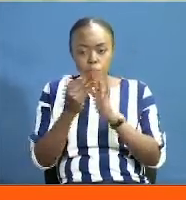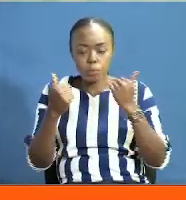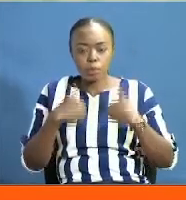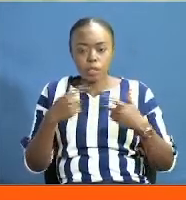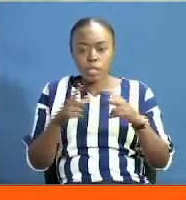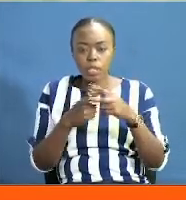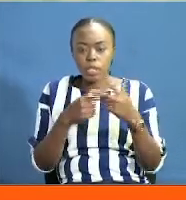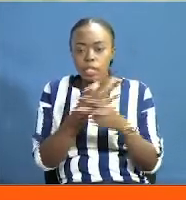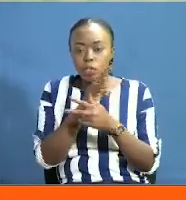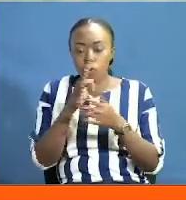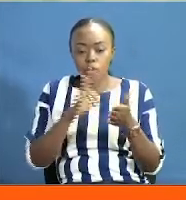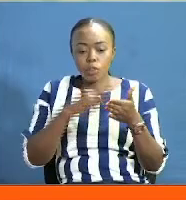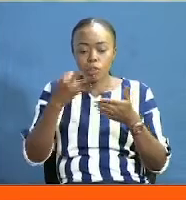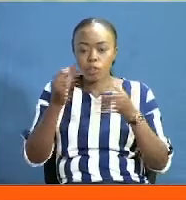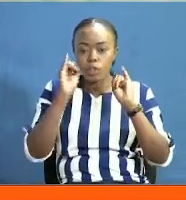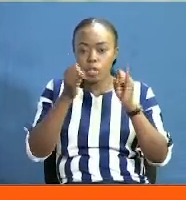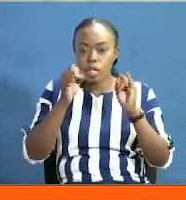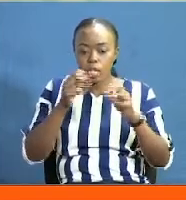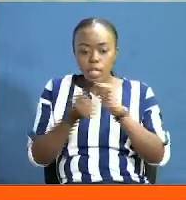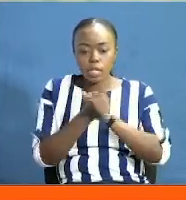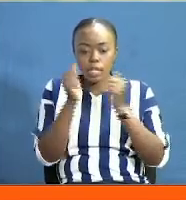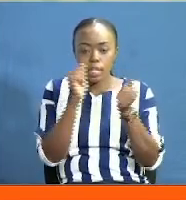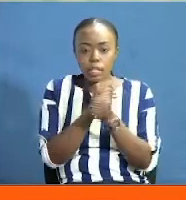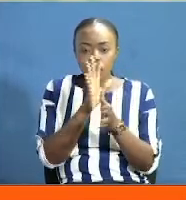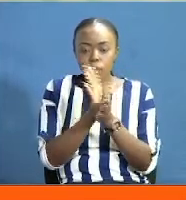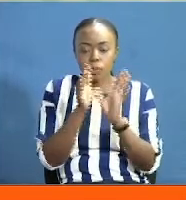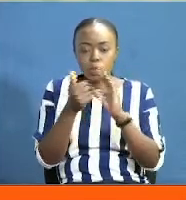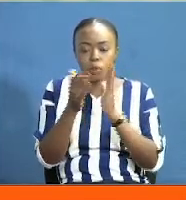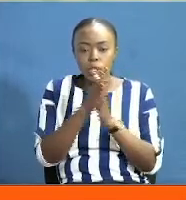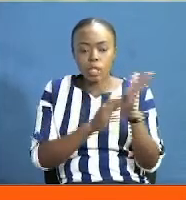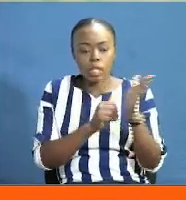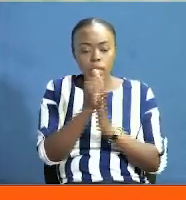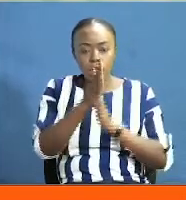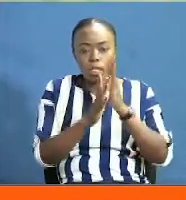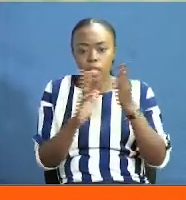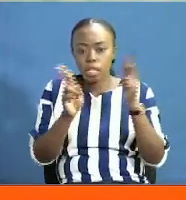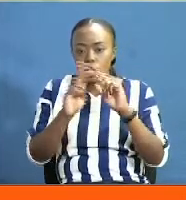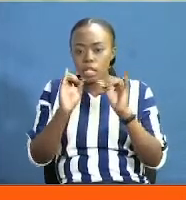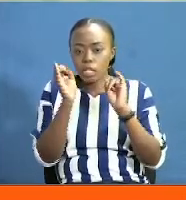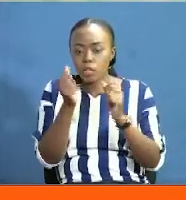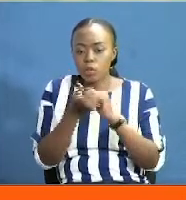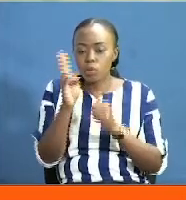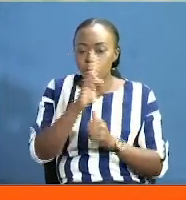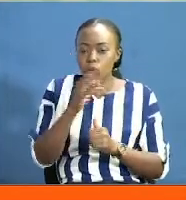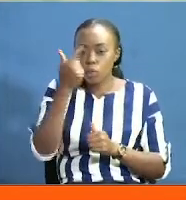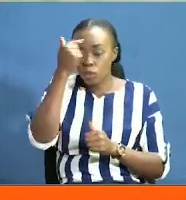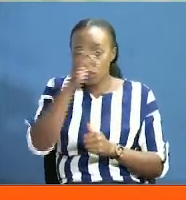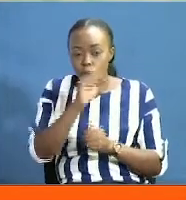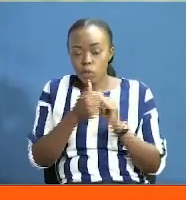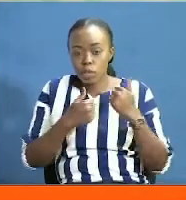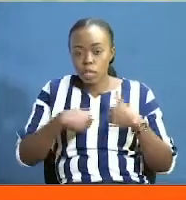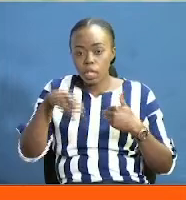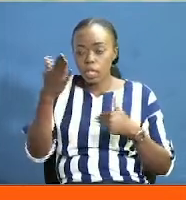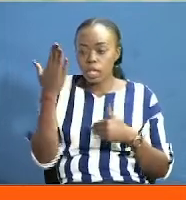hili litahusisha kuanzishwa kwa nguzo mpya kwa kubadilisha zilizoharibika na kuandaa mkataba mpya utakaotumika kwa niaba